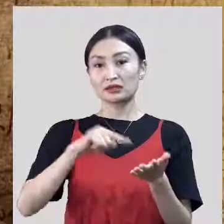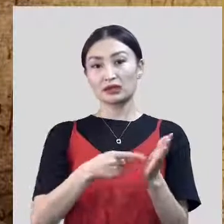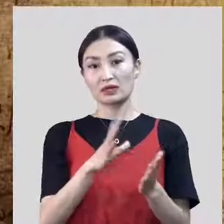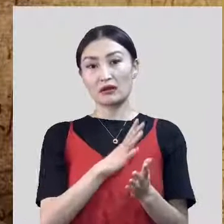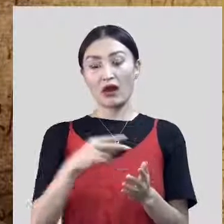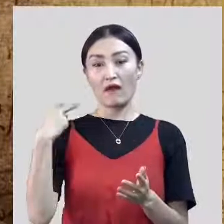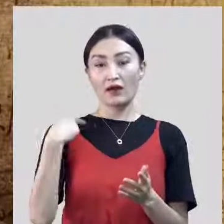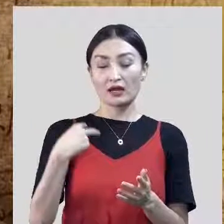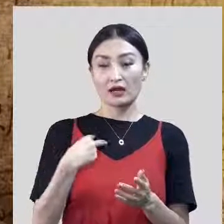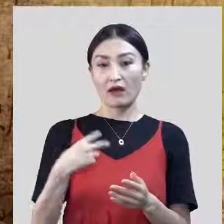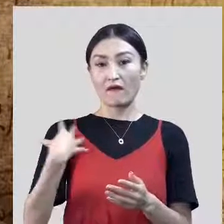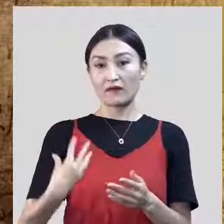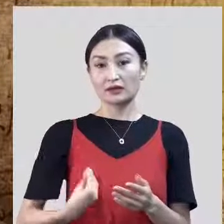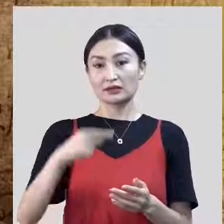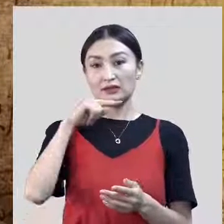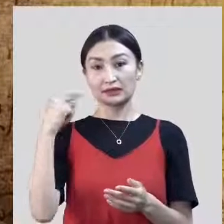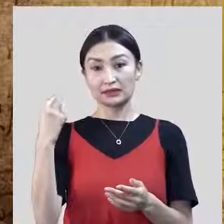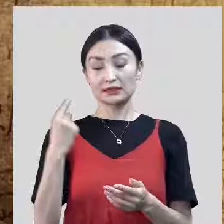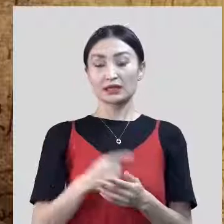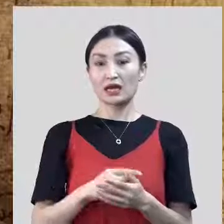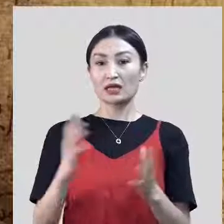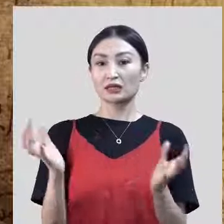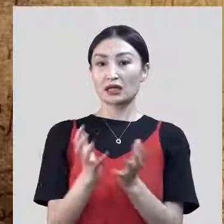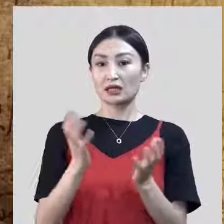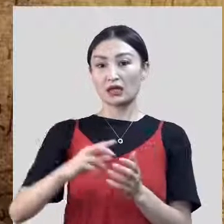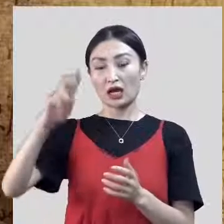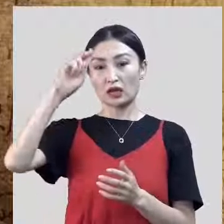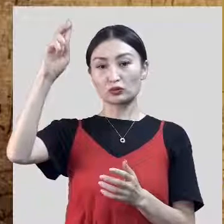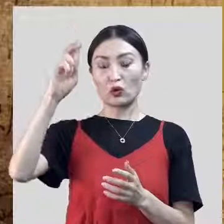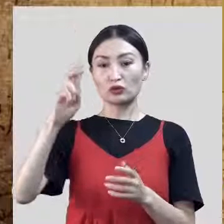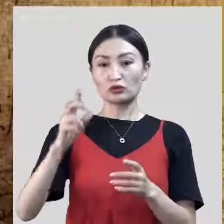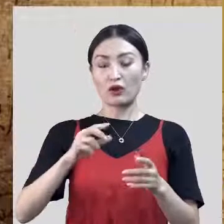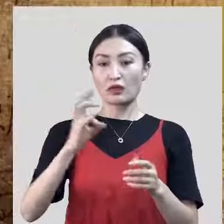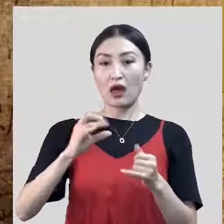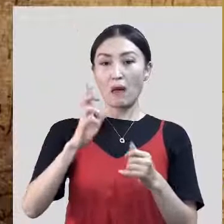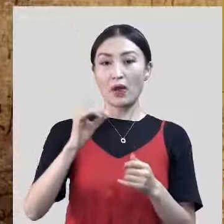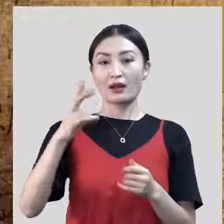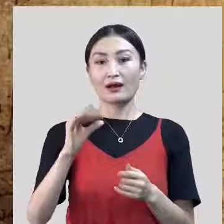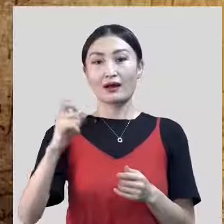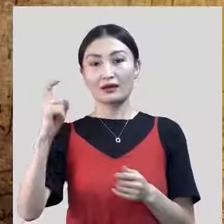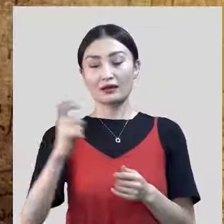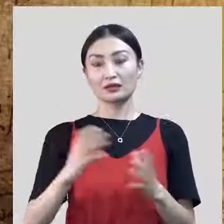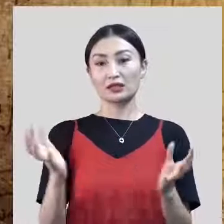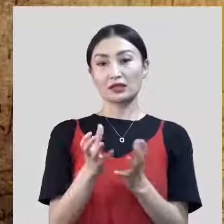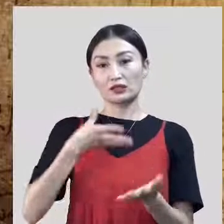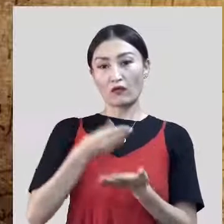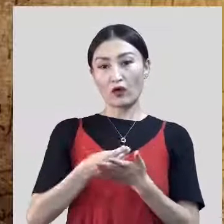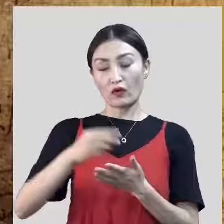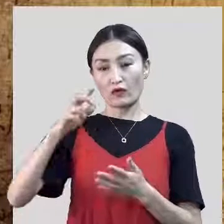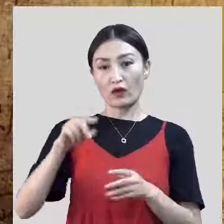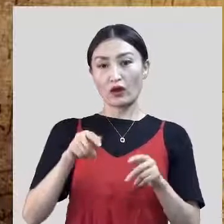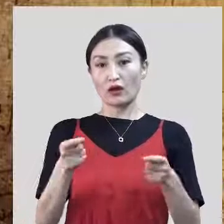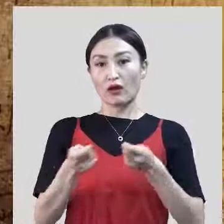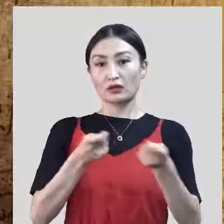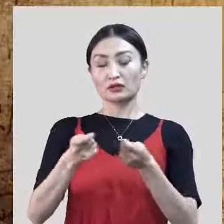и великобритания франция россия сохранение господство на балканах сохранении своего господства на